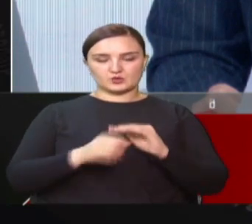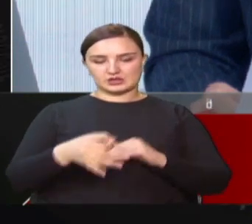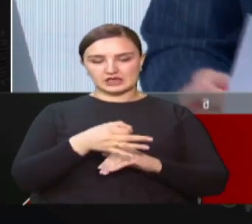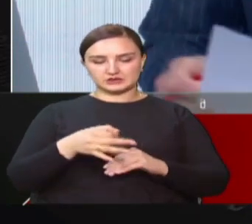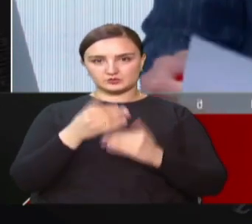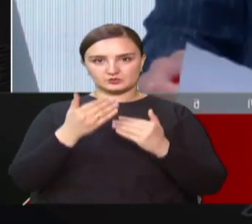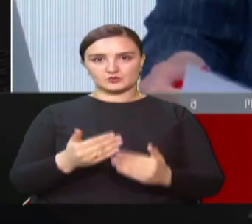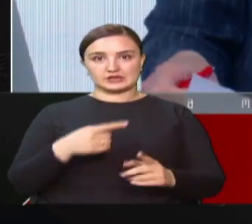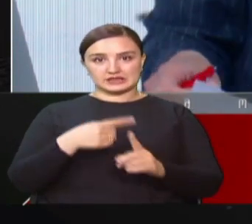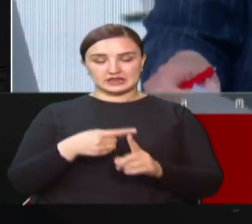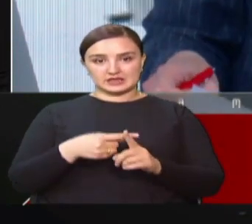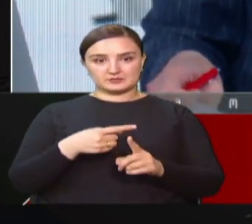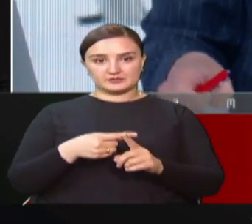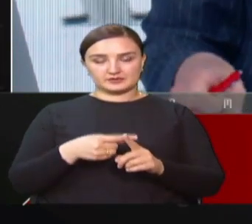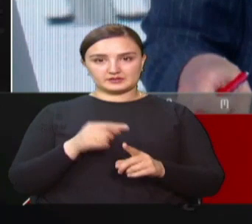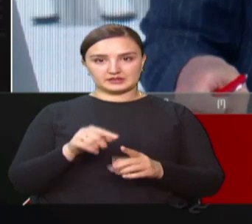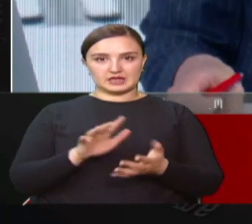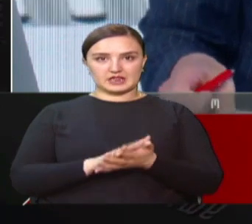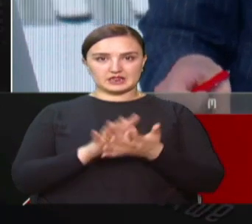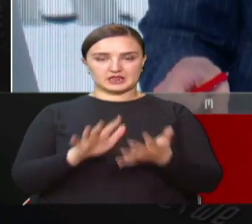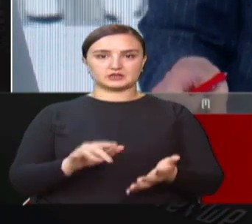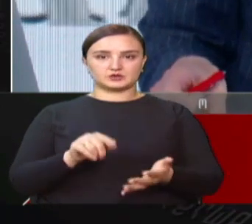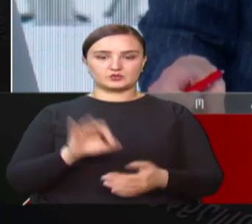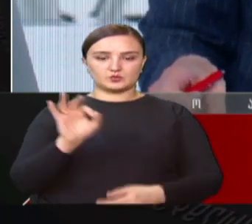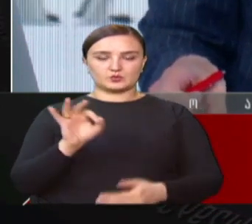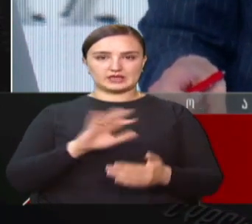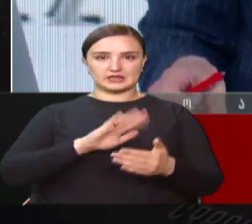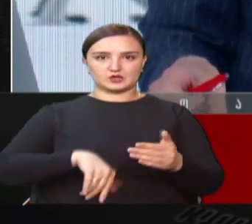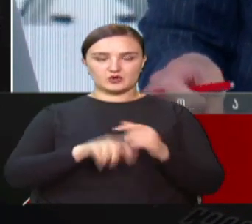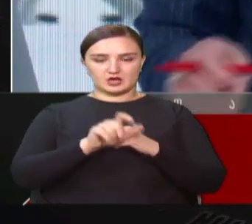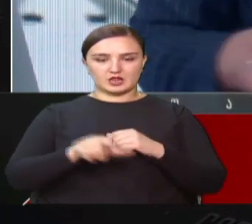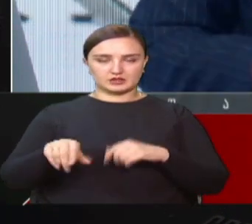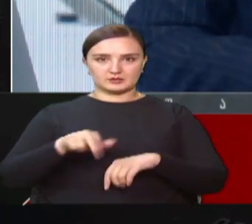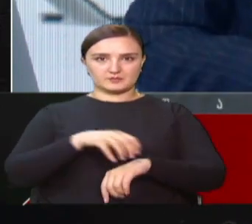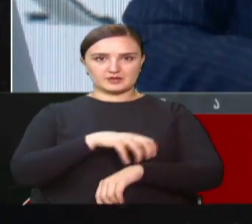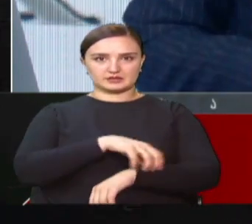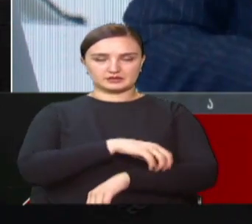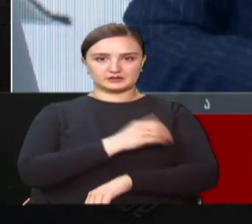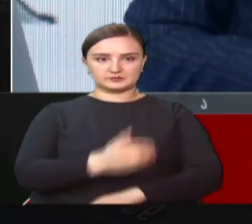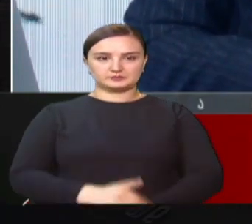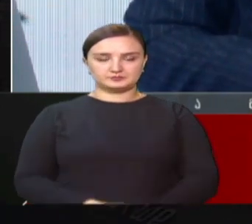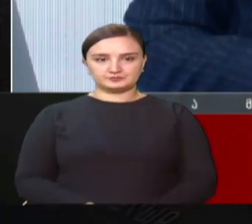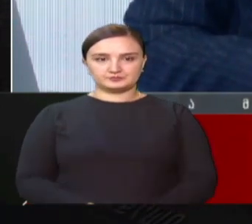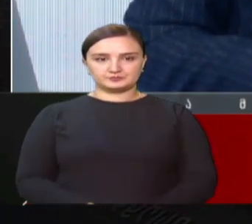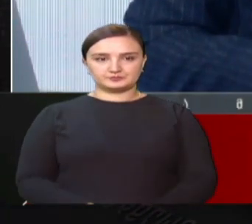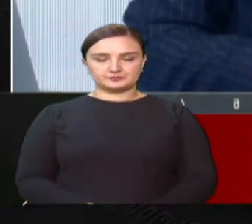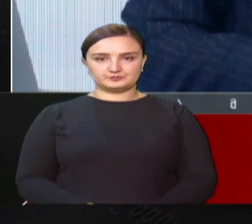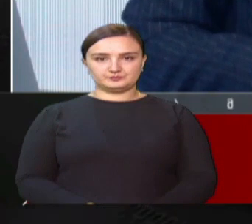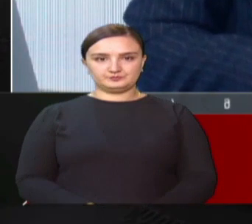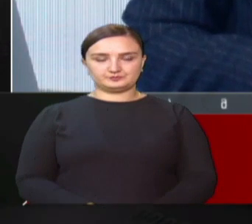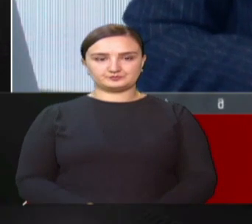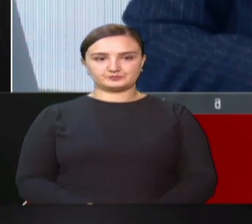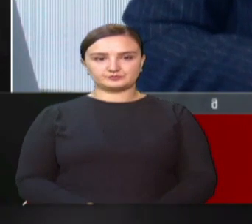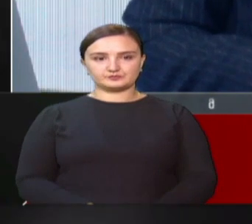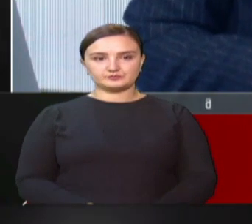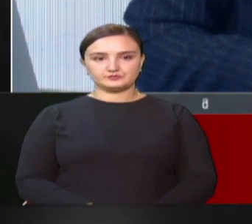ორგანიზაციის მიერ დადებითად, გაილანძღოს ამ ურეიტინგო ხალხისგან და პარტიებისგან უსამართლოდ.